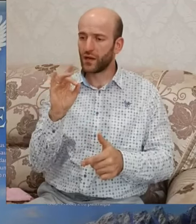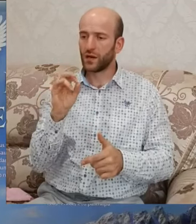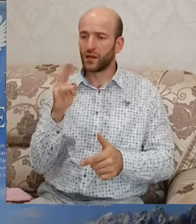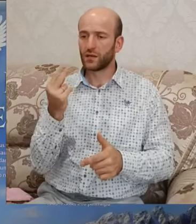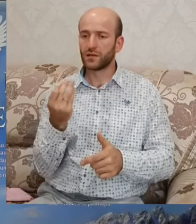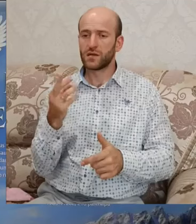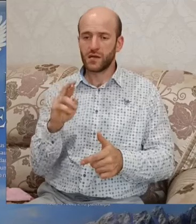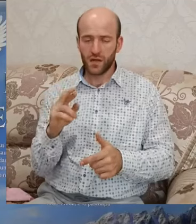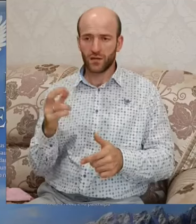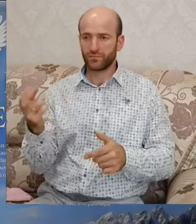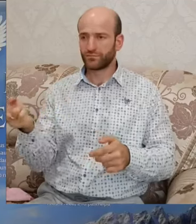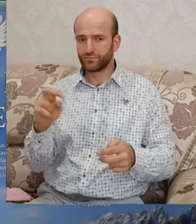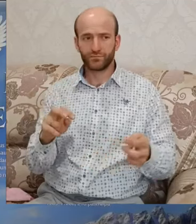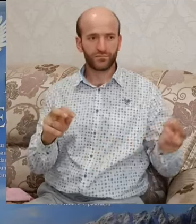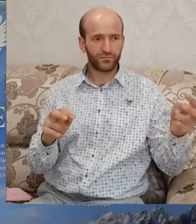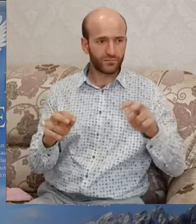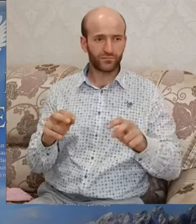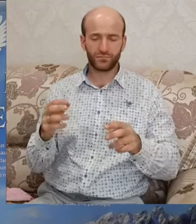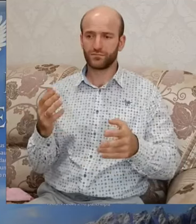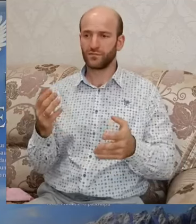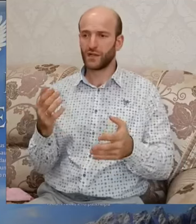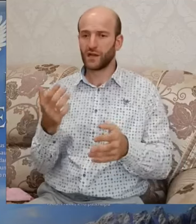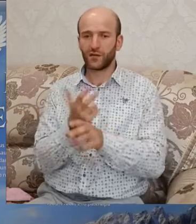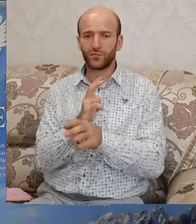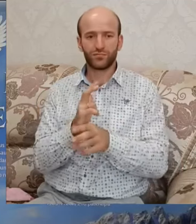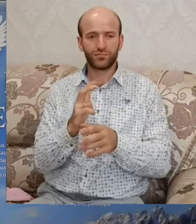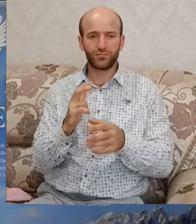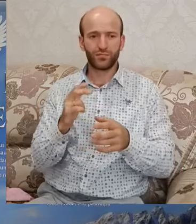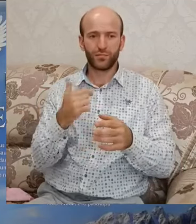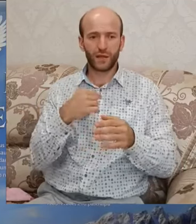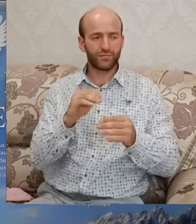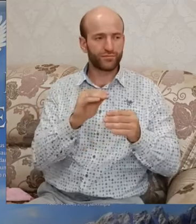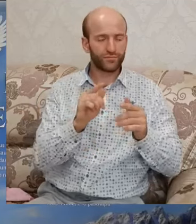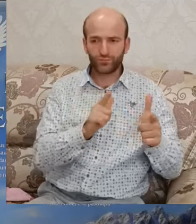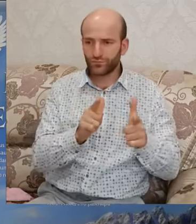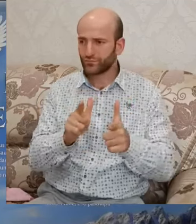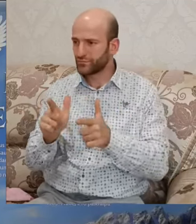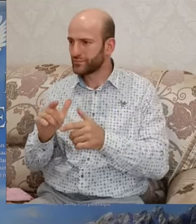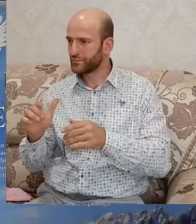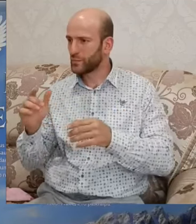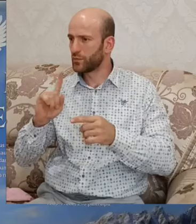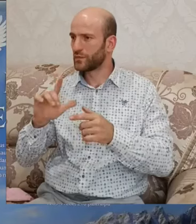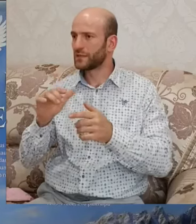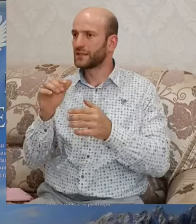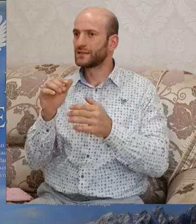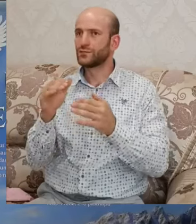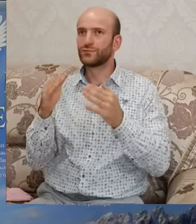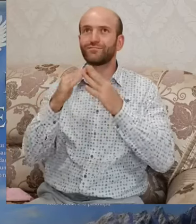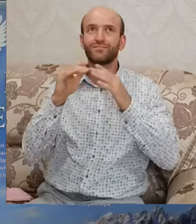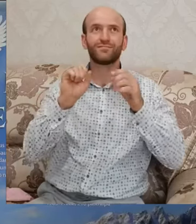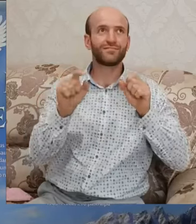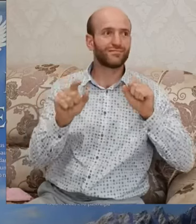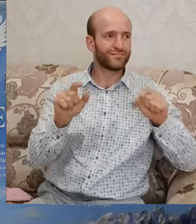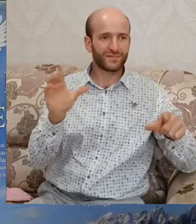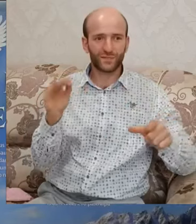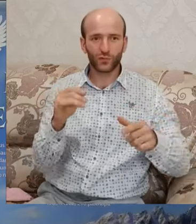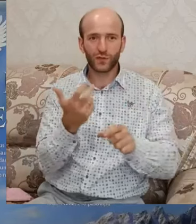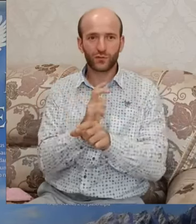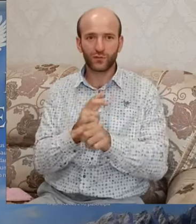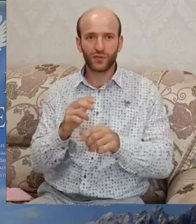suspaudimai, išbandymai. Дела, давление, испытания. Tai buvo nelengvas laikotarpis iki